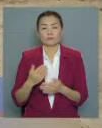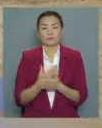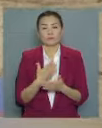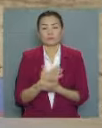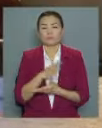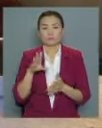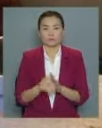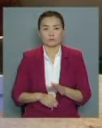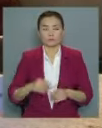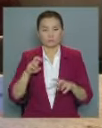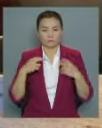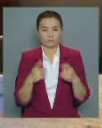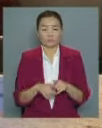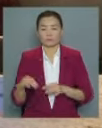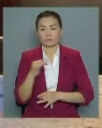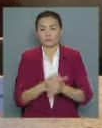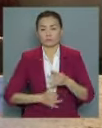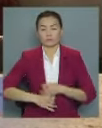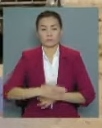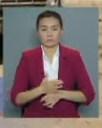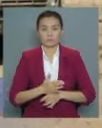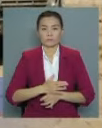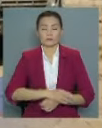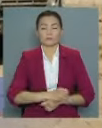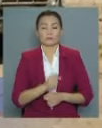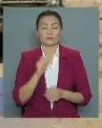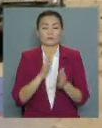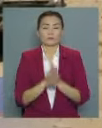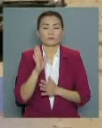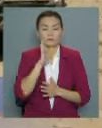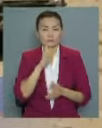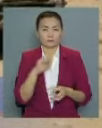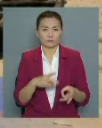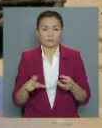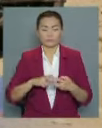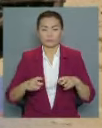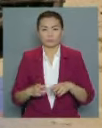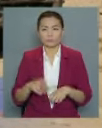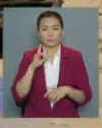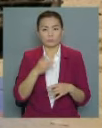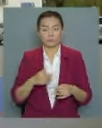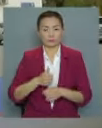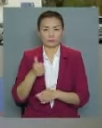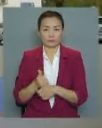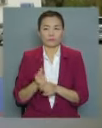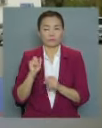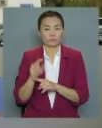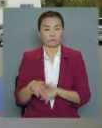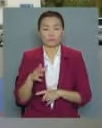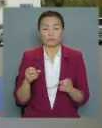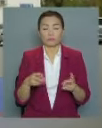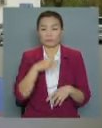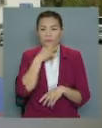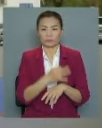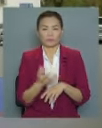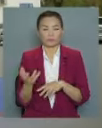талай отырыс жиындарда жеткізіп жүр. Ал жем сағасында су тосқан шаруалардың мәселесін аудан басшылығына тапсырдық. Арнайы жауап